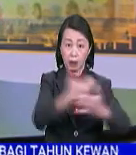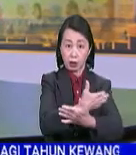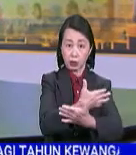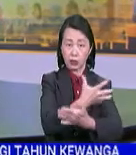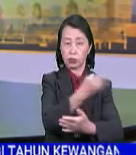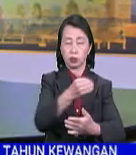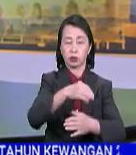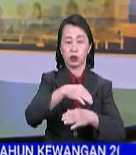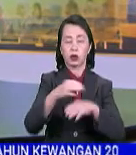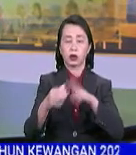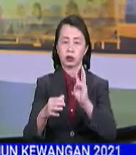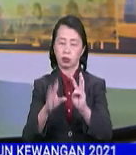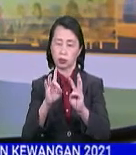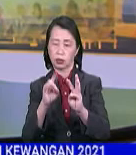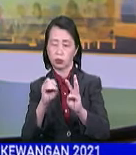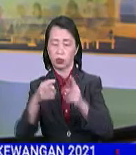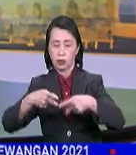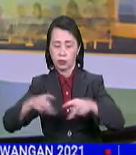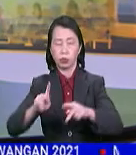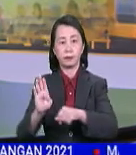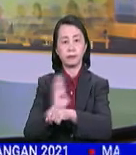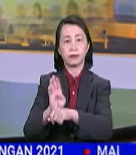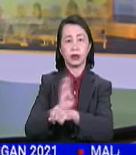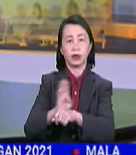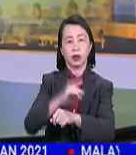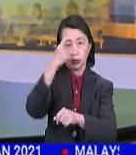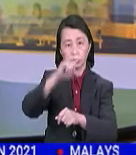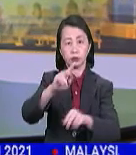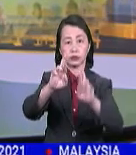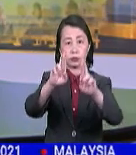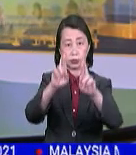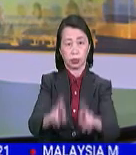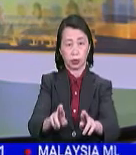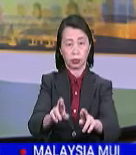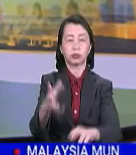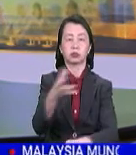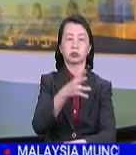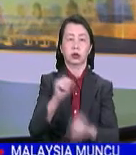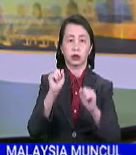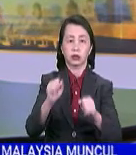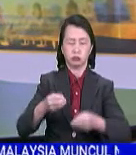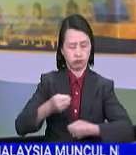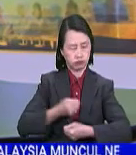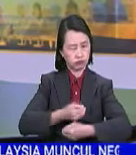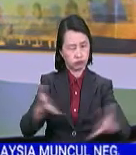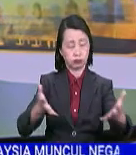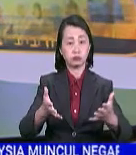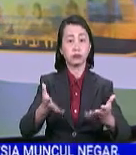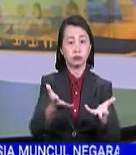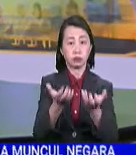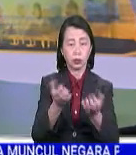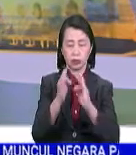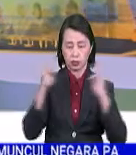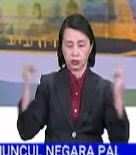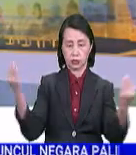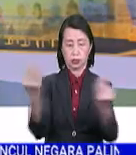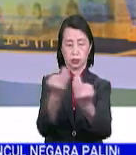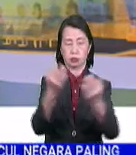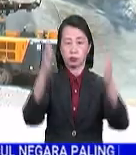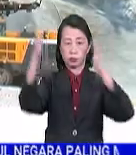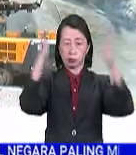dan lebih 680 peluang keusahawanan untuk rakyat ia sekaligus memenuhi aspirasi keluarga